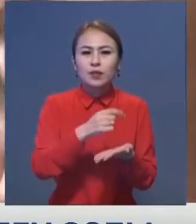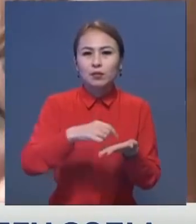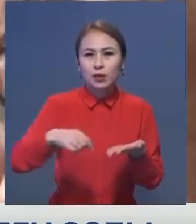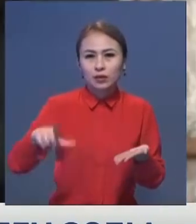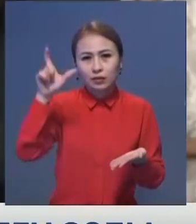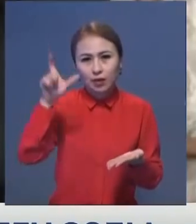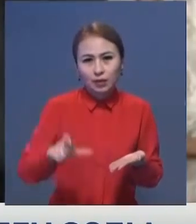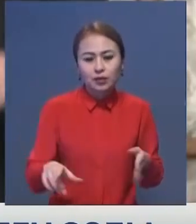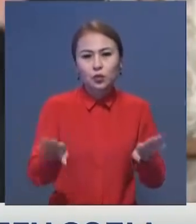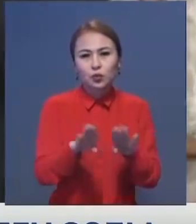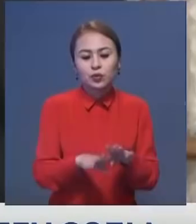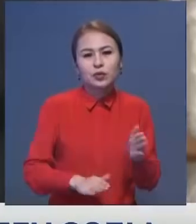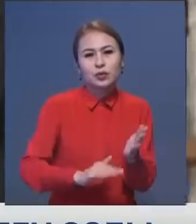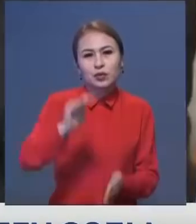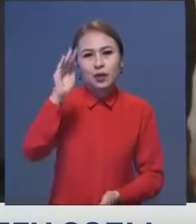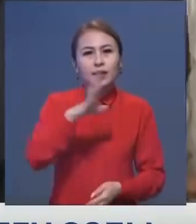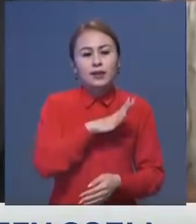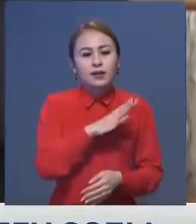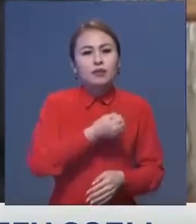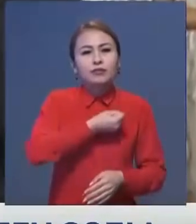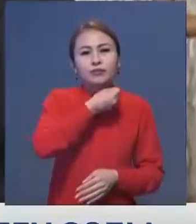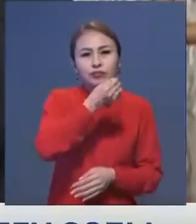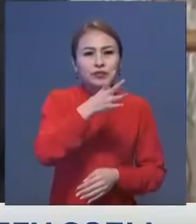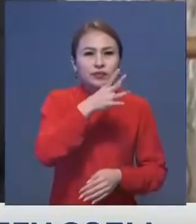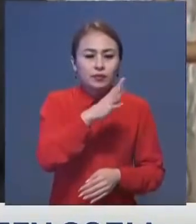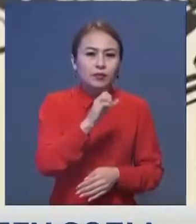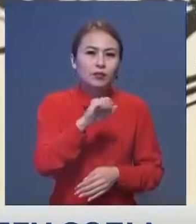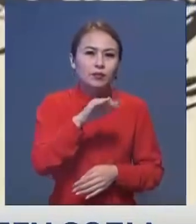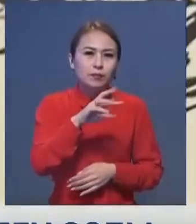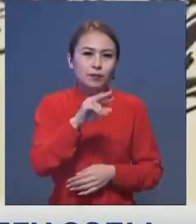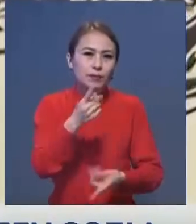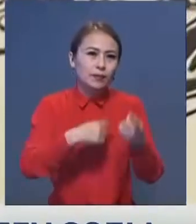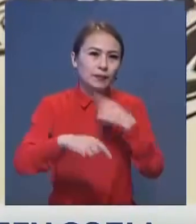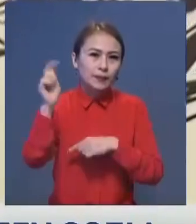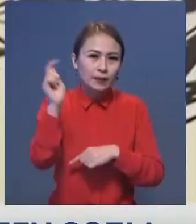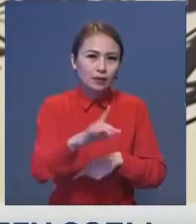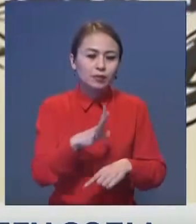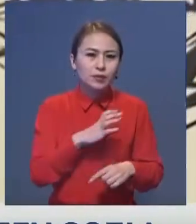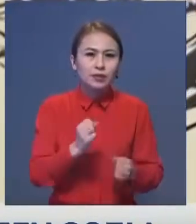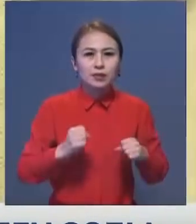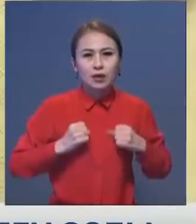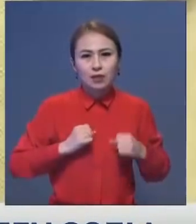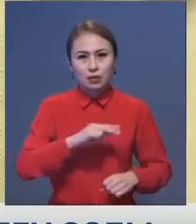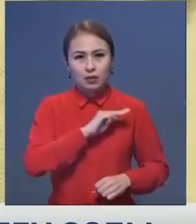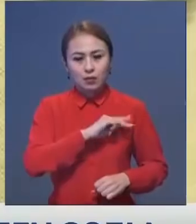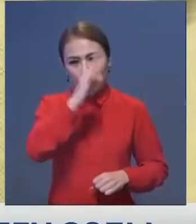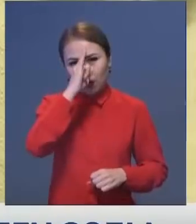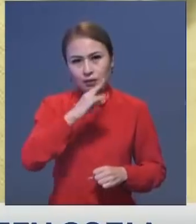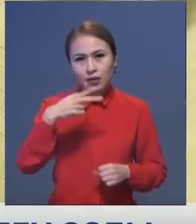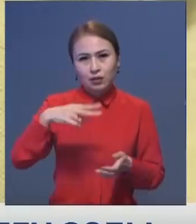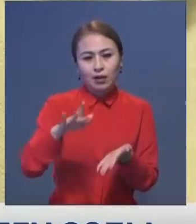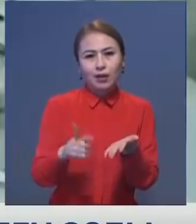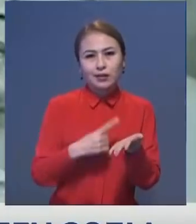қаламгер Тарбағатай аймағында туып өскен. Есейген шағында атамекенге оралып, ел үшін тер төкті. Қазақ әдебиеті